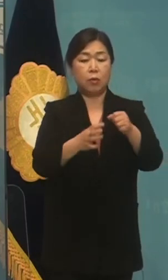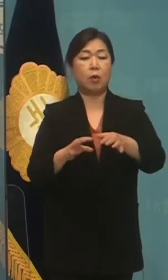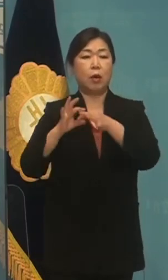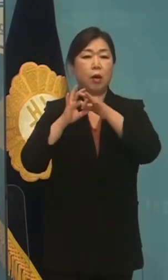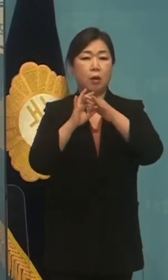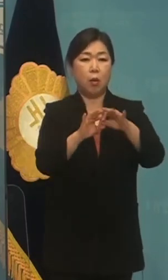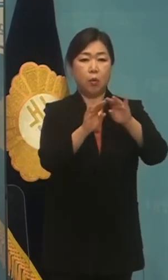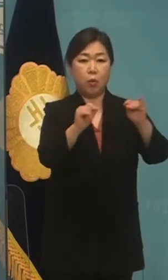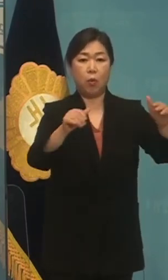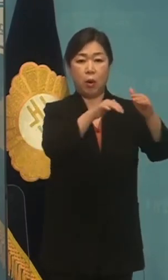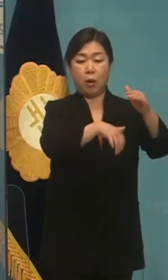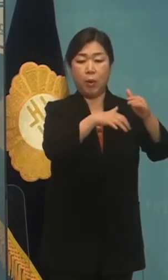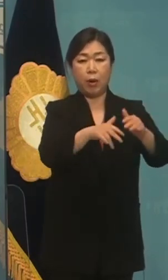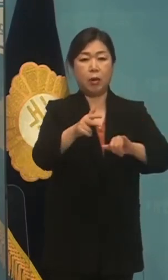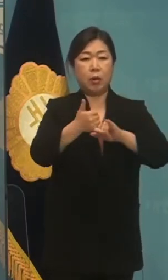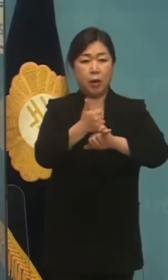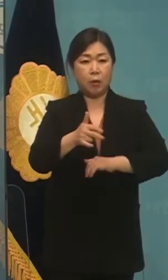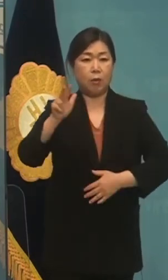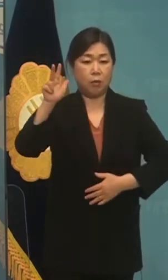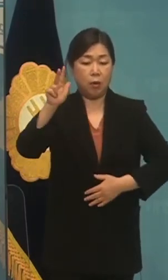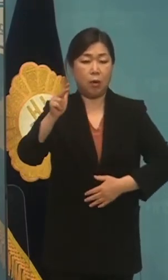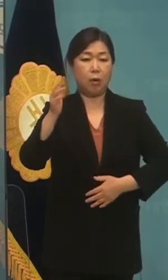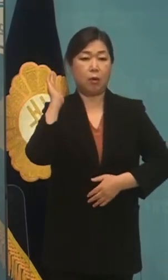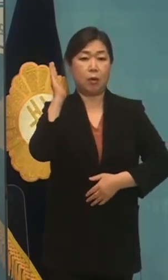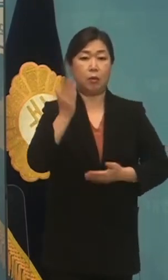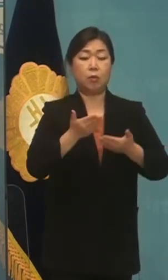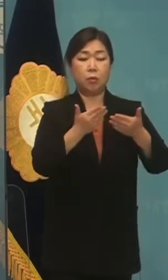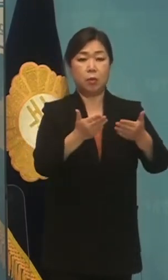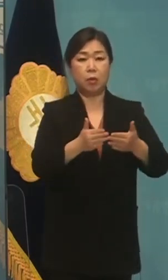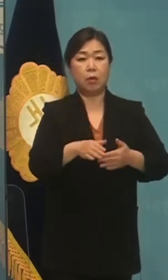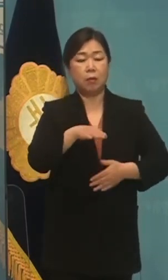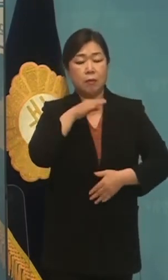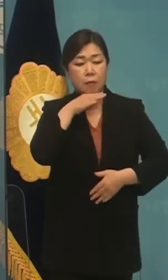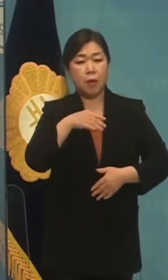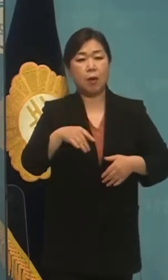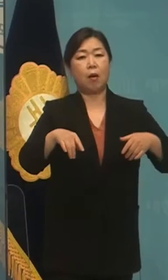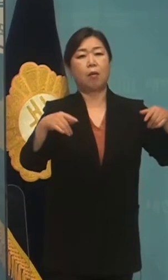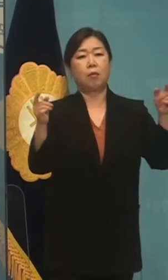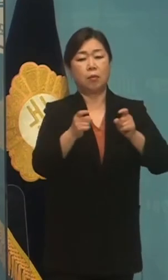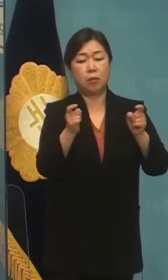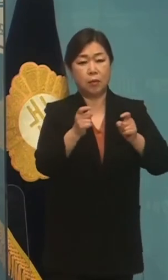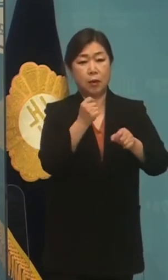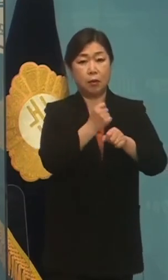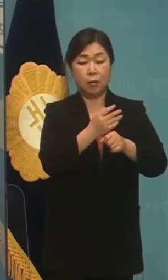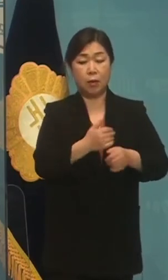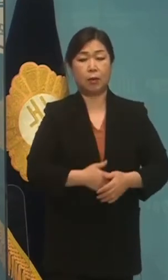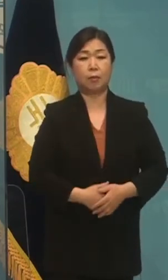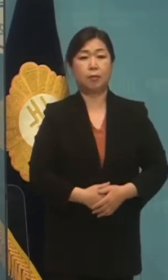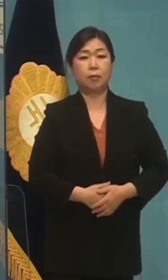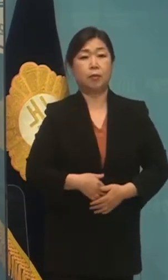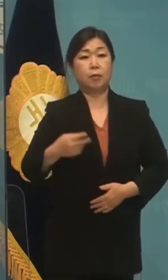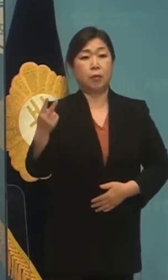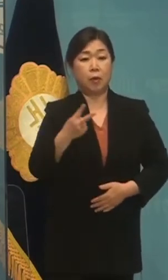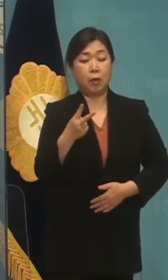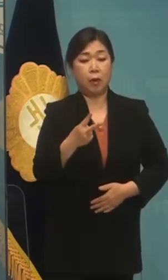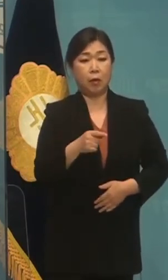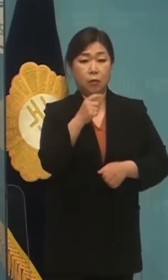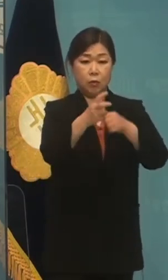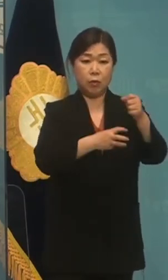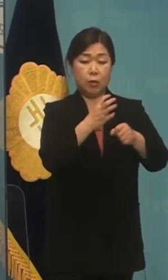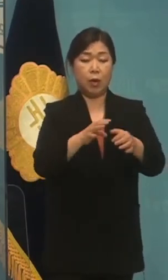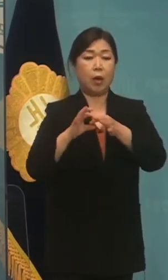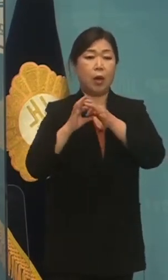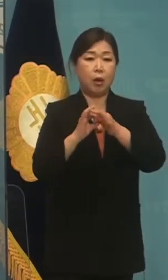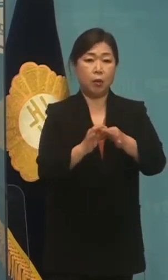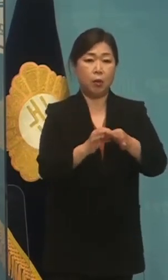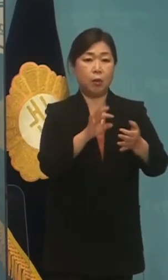우려먹은 토건개발 공약을 흔들며 칼춤판을 벌이고 있습니다. 다시 말씀드리겠습니다. 수십 년째